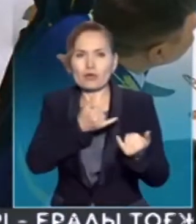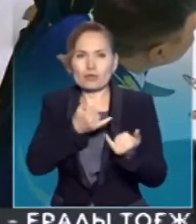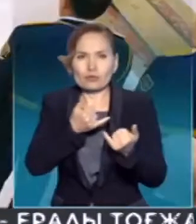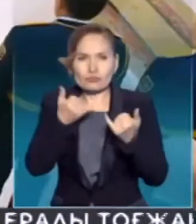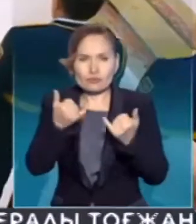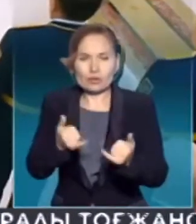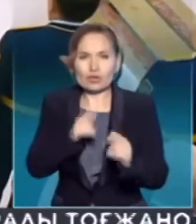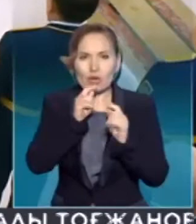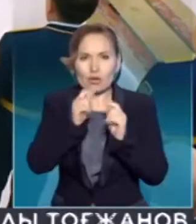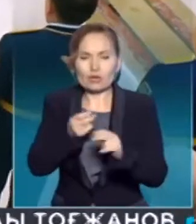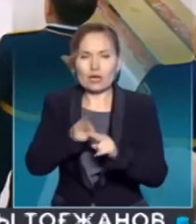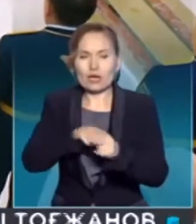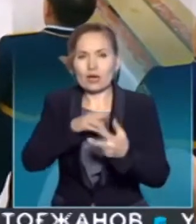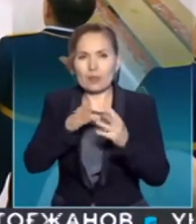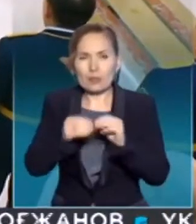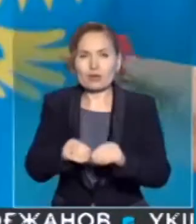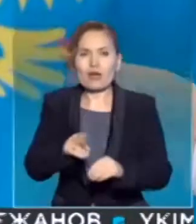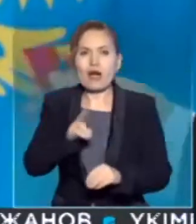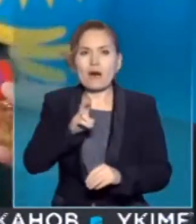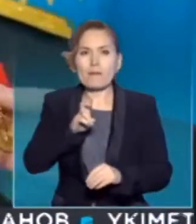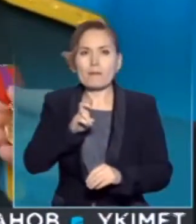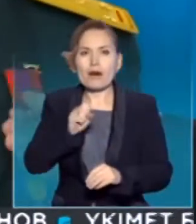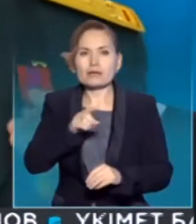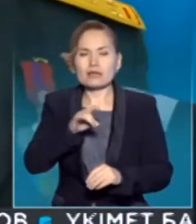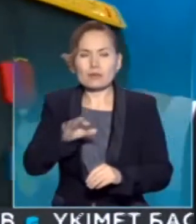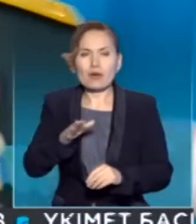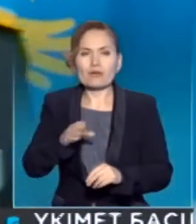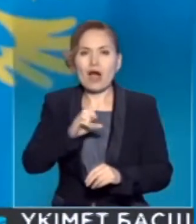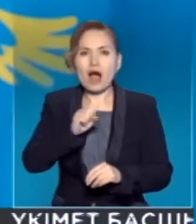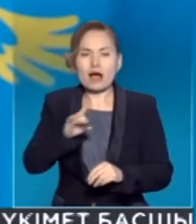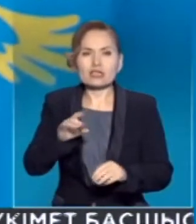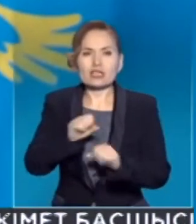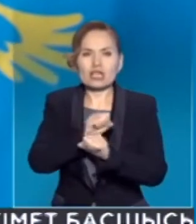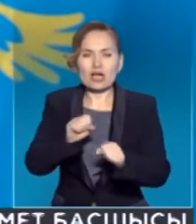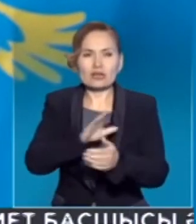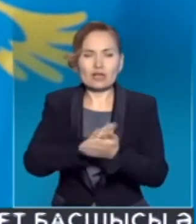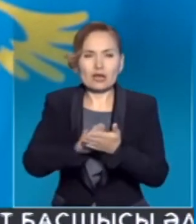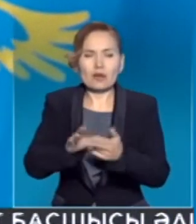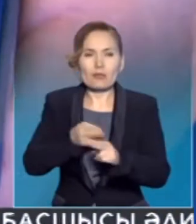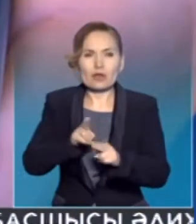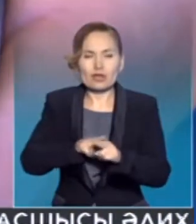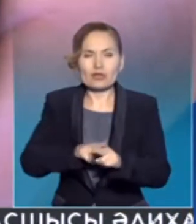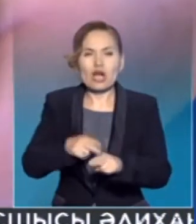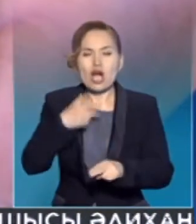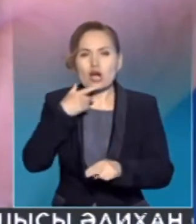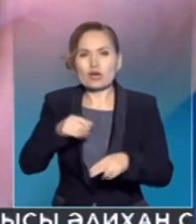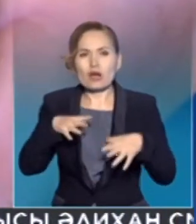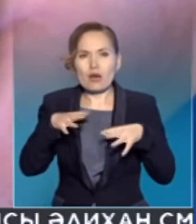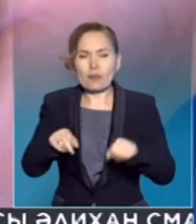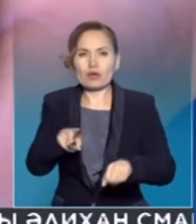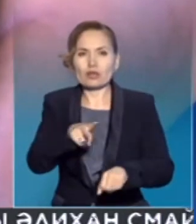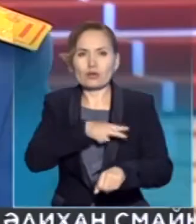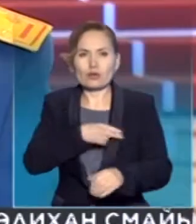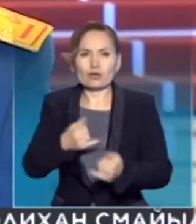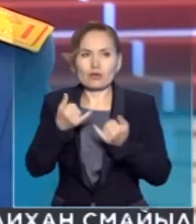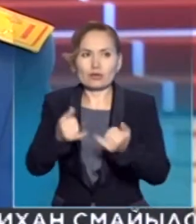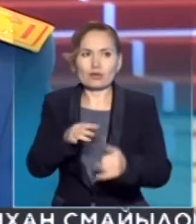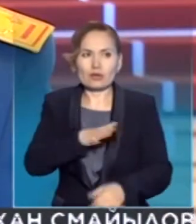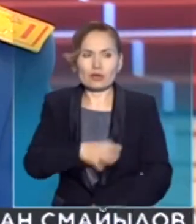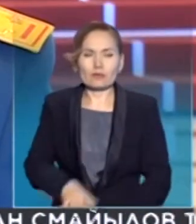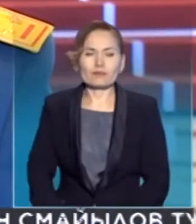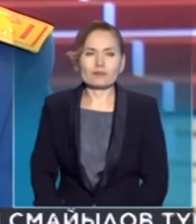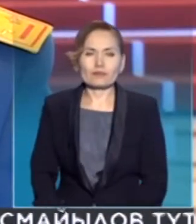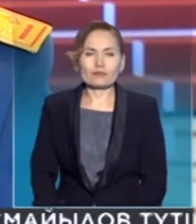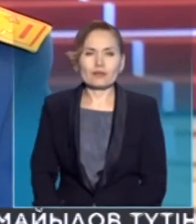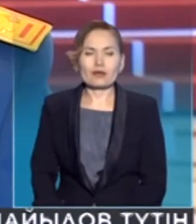кеудесіне тақты. Солардың бірі Қайрат Базарбай. Арысты жарылғыш заттан тазартқан ол жауынгерлік ерлігі үшін төсбелгісін алды. Жару